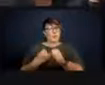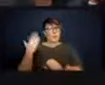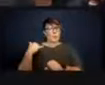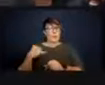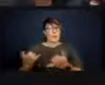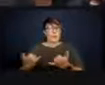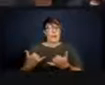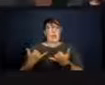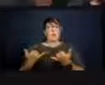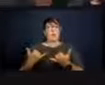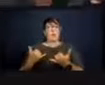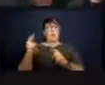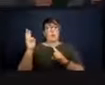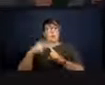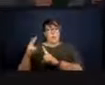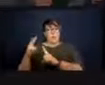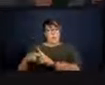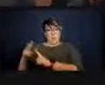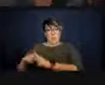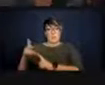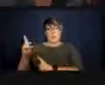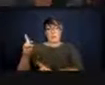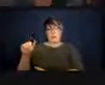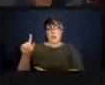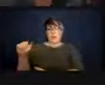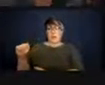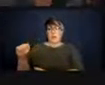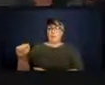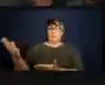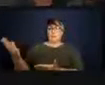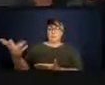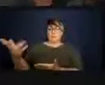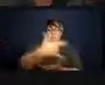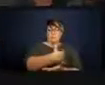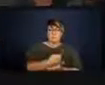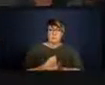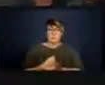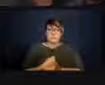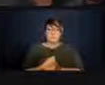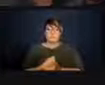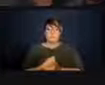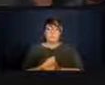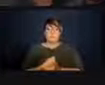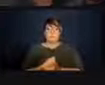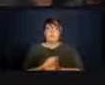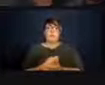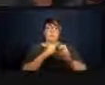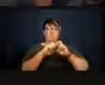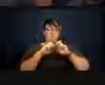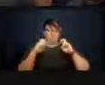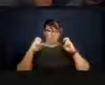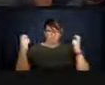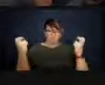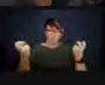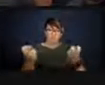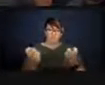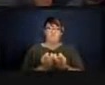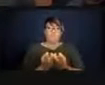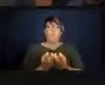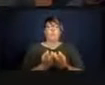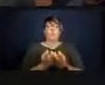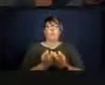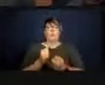الحالي طبعا حصلنا على توصيات مختلفة، وحاليا نحن نقوم باستلام طبعا